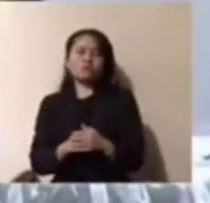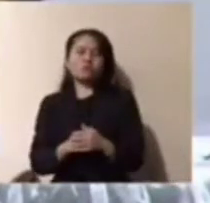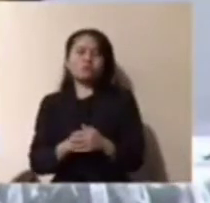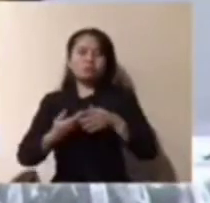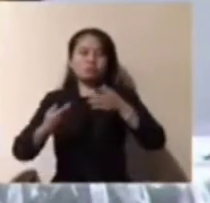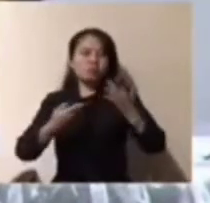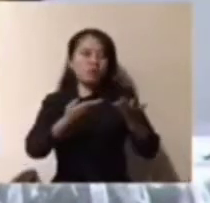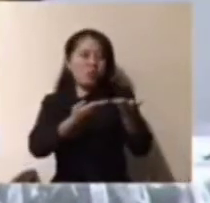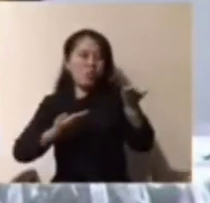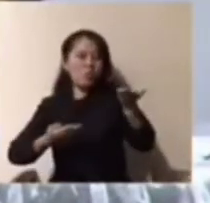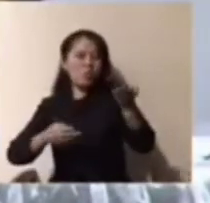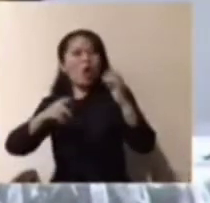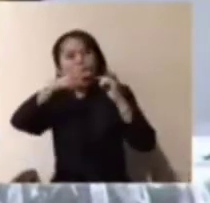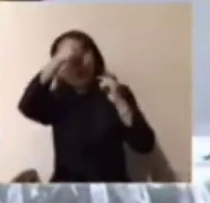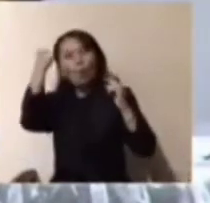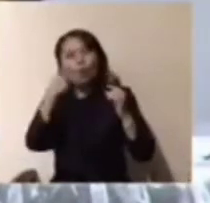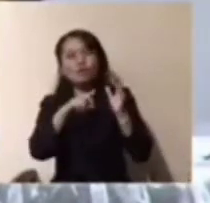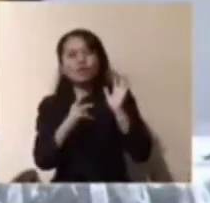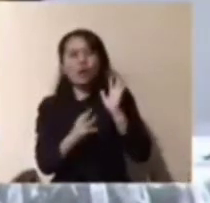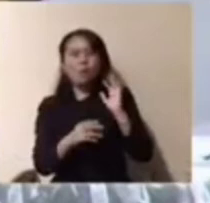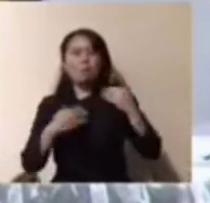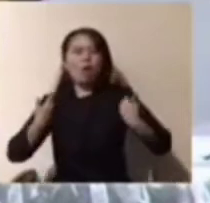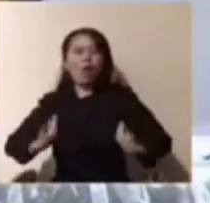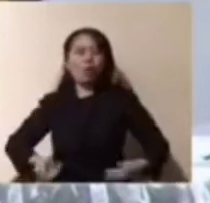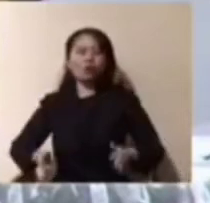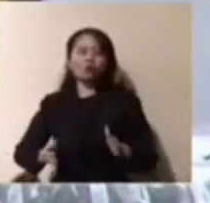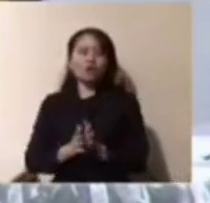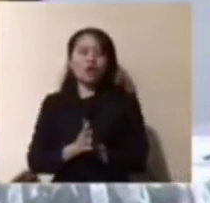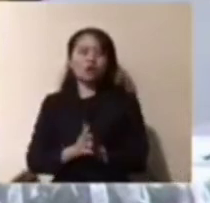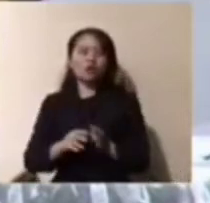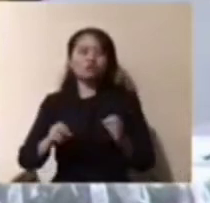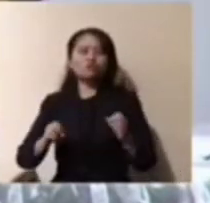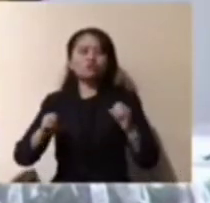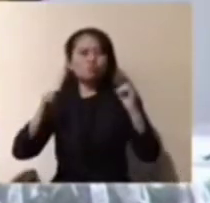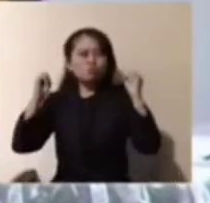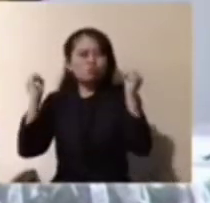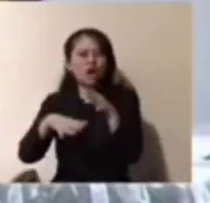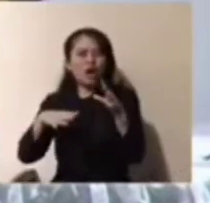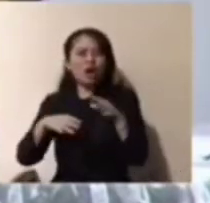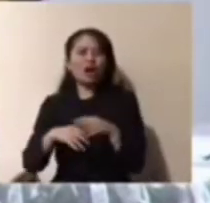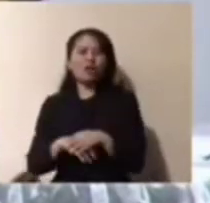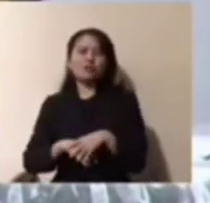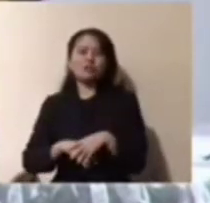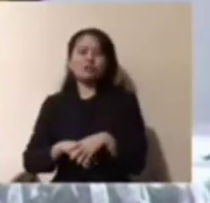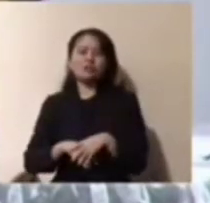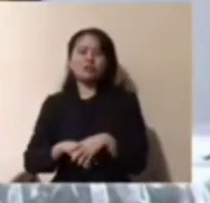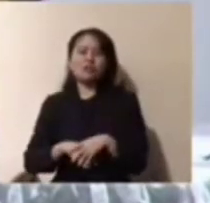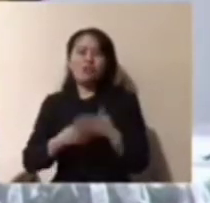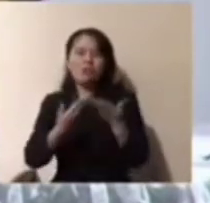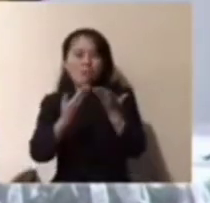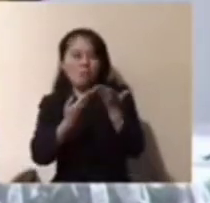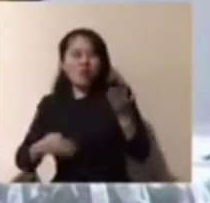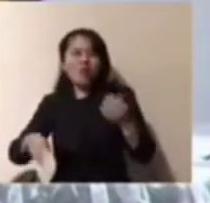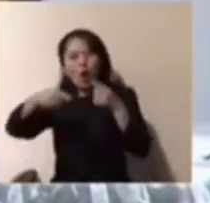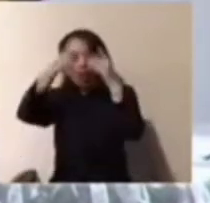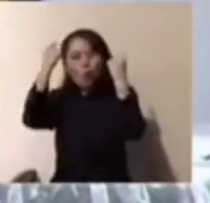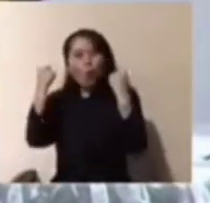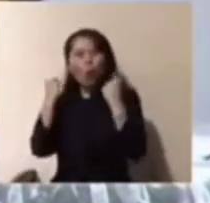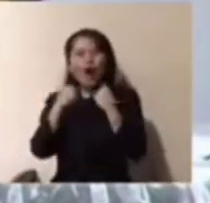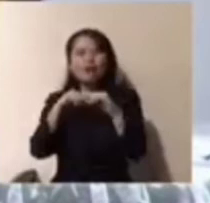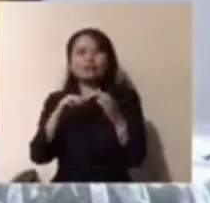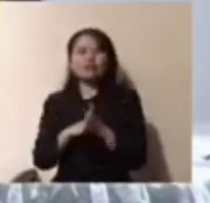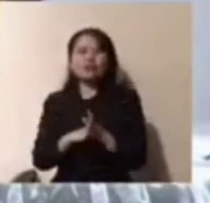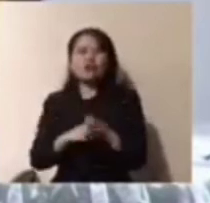Inilah wajah-wajah kemanusiaan yang rusak. Inilah